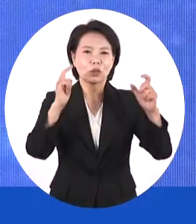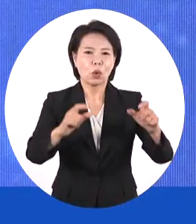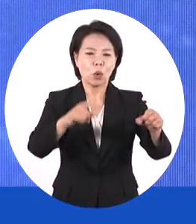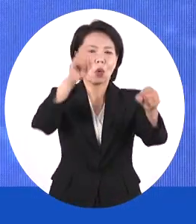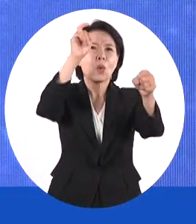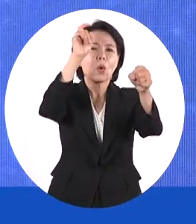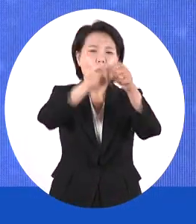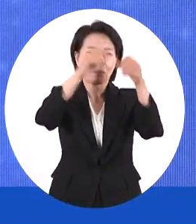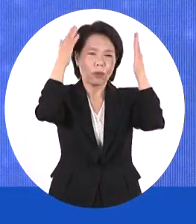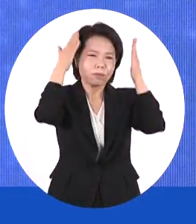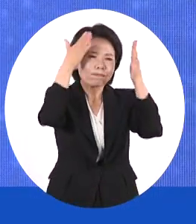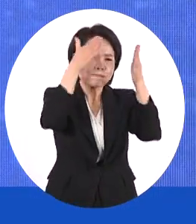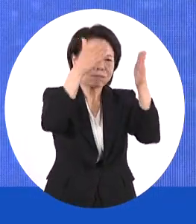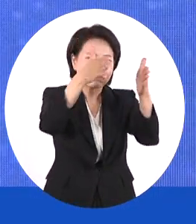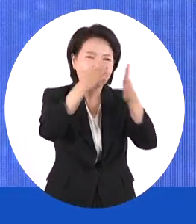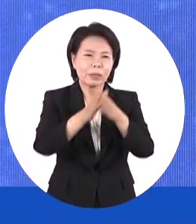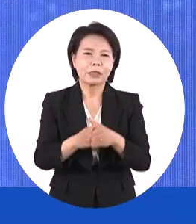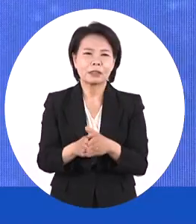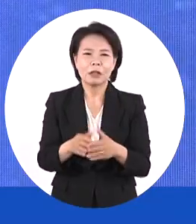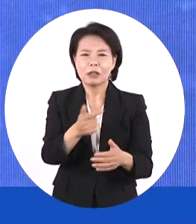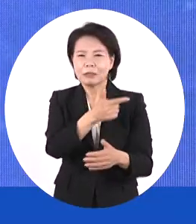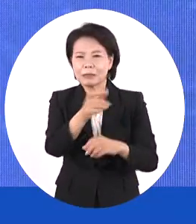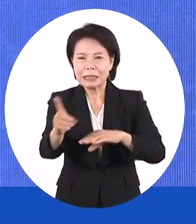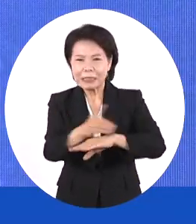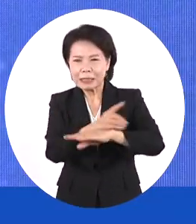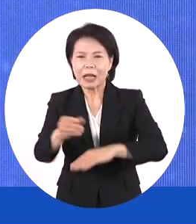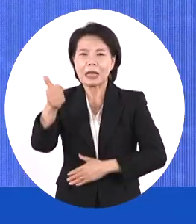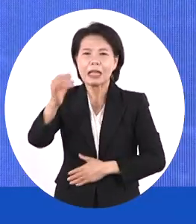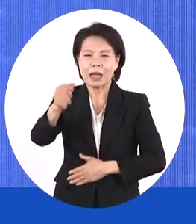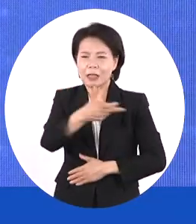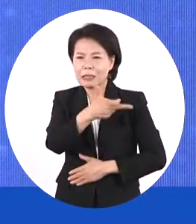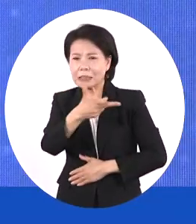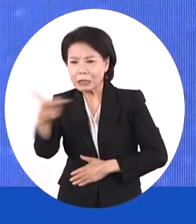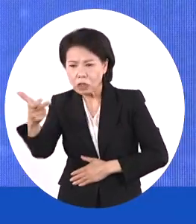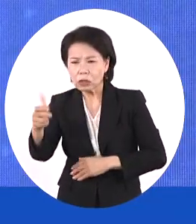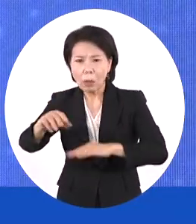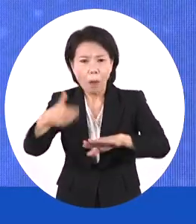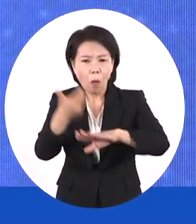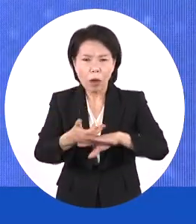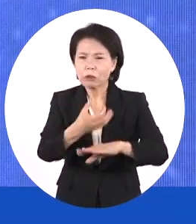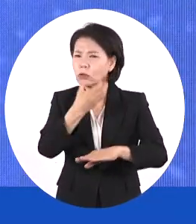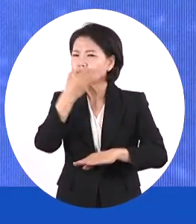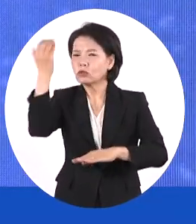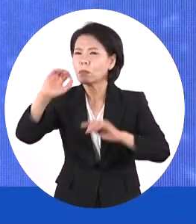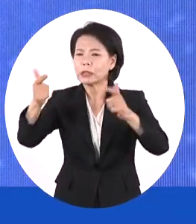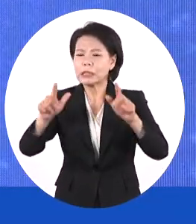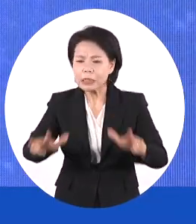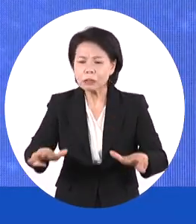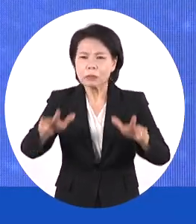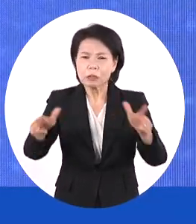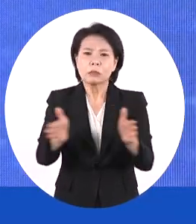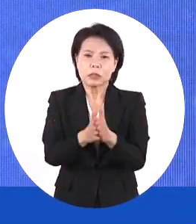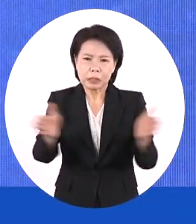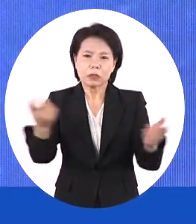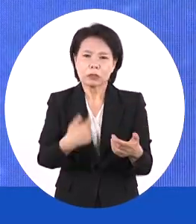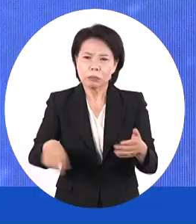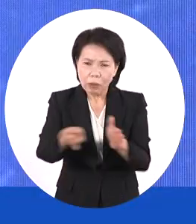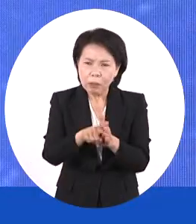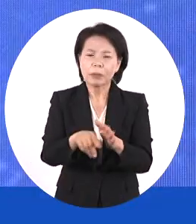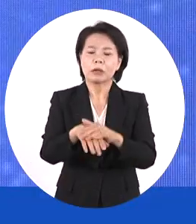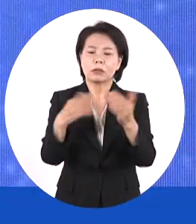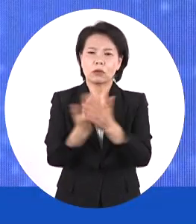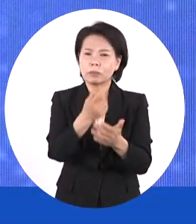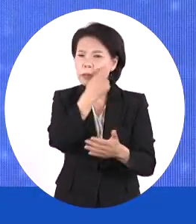저희도가 지향하고 있는 디지털 대전환, AI 대전환이 꿈이 아니라 현실에 왔다는 것을 여러분과 함께